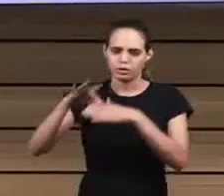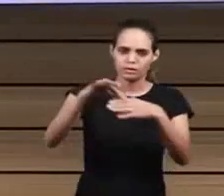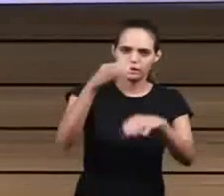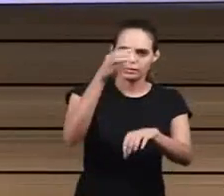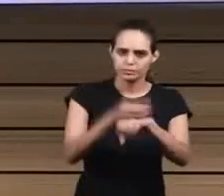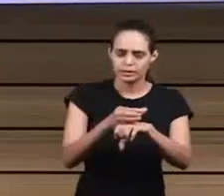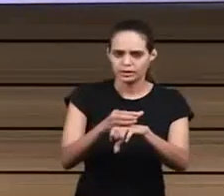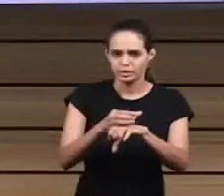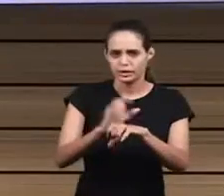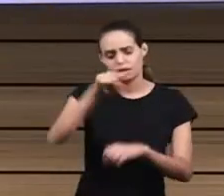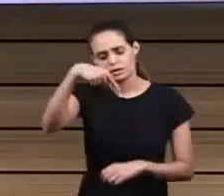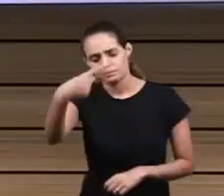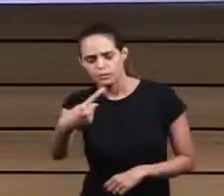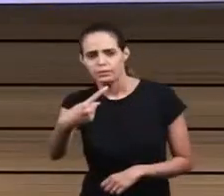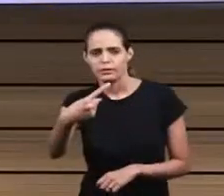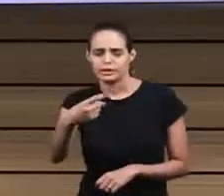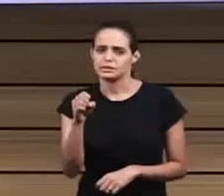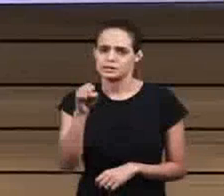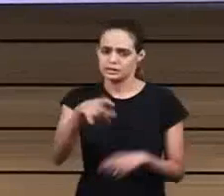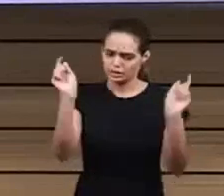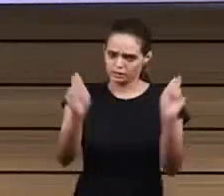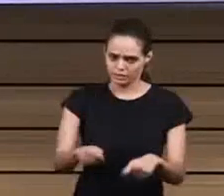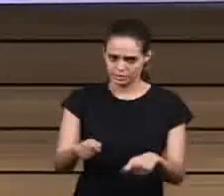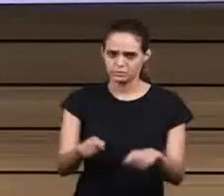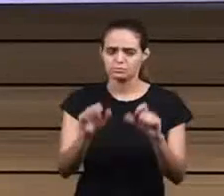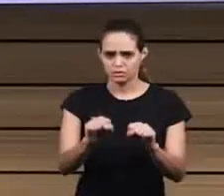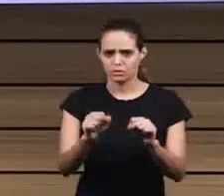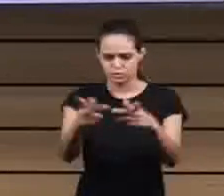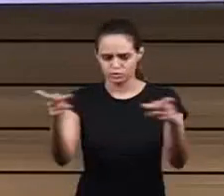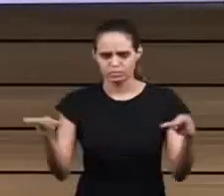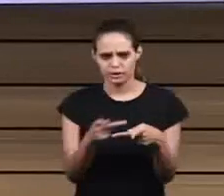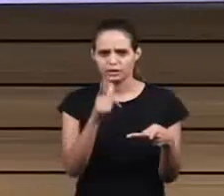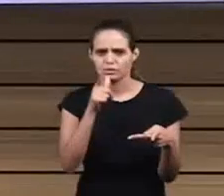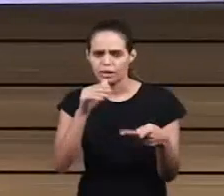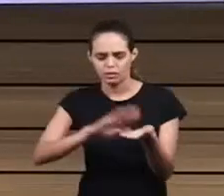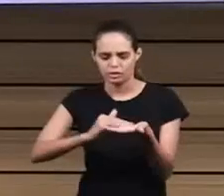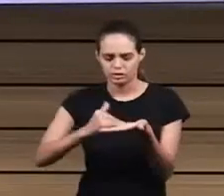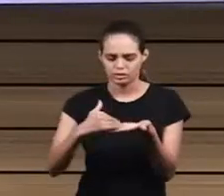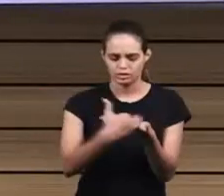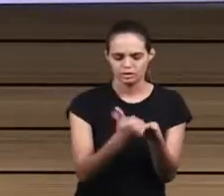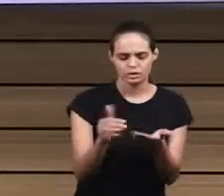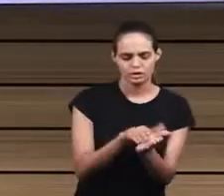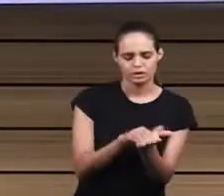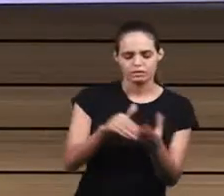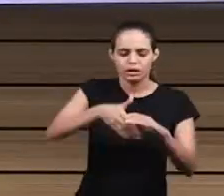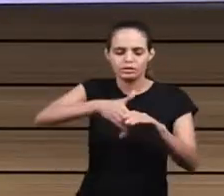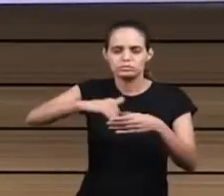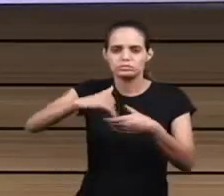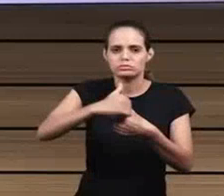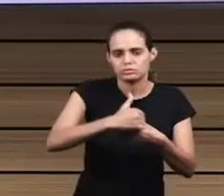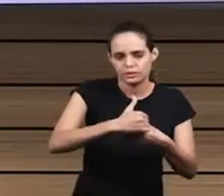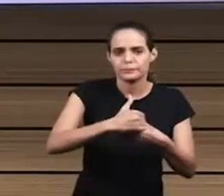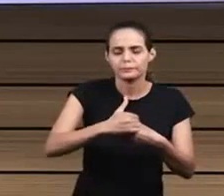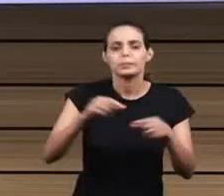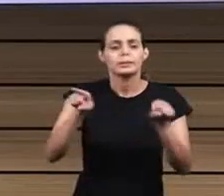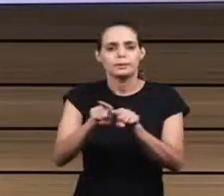Bad hinauszutragen, dort, wo es aufgehängt werden wird, den Teller in die Spüle zu setzen. Später, wenn das Kind dazu in der Lage